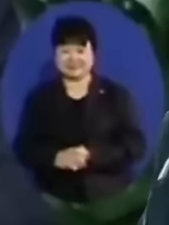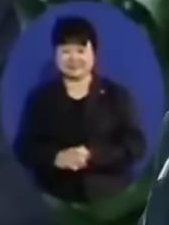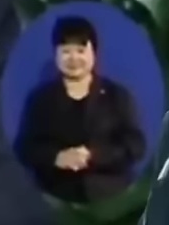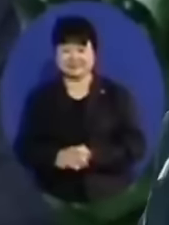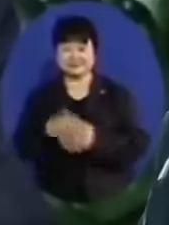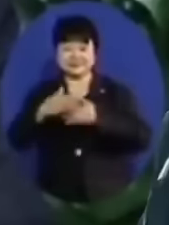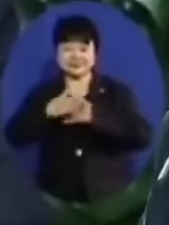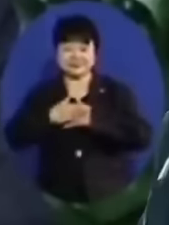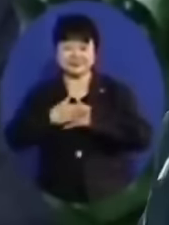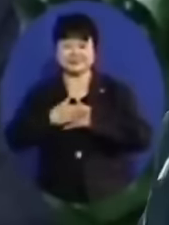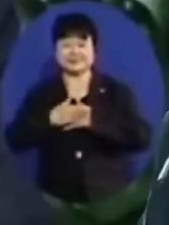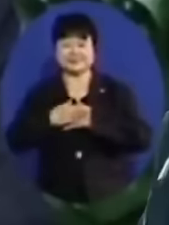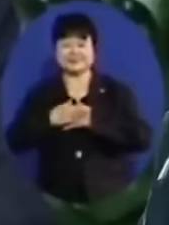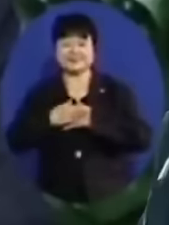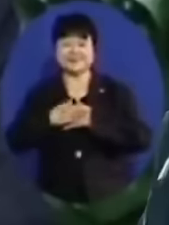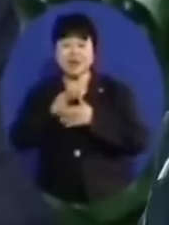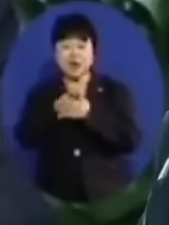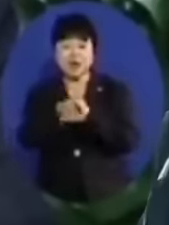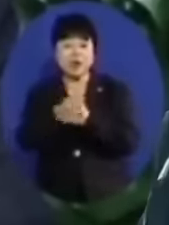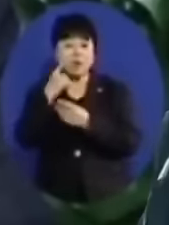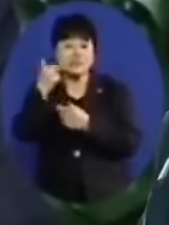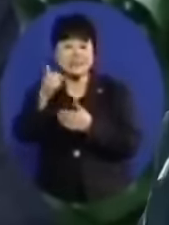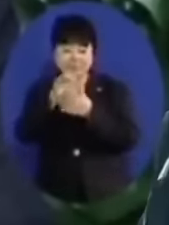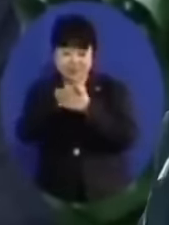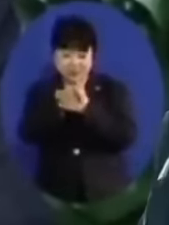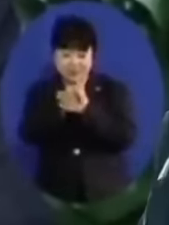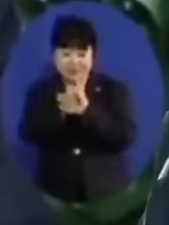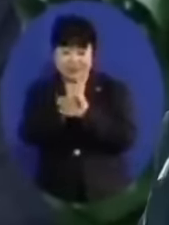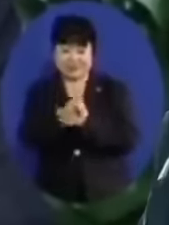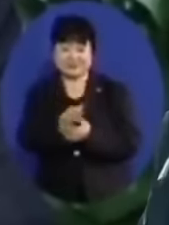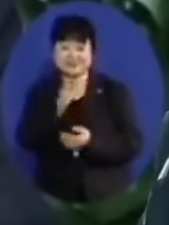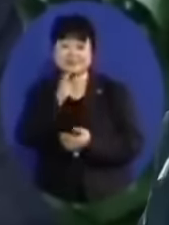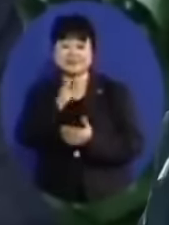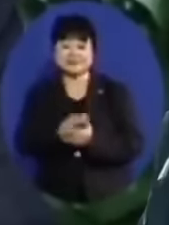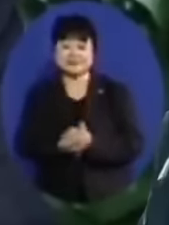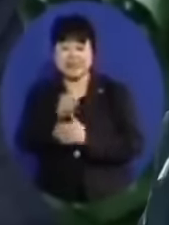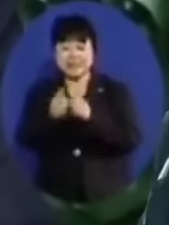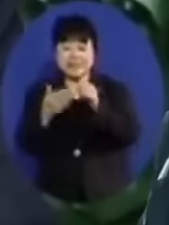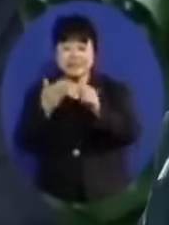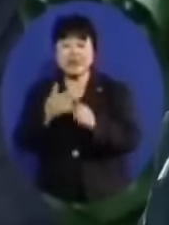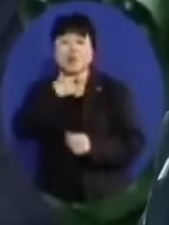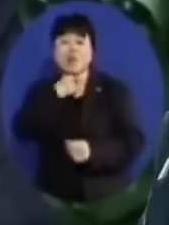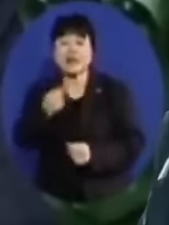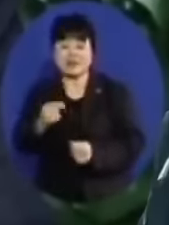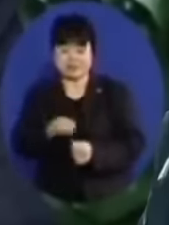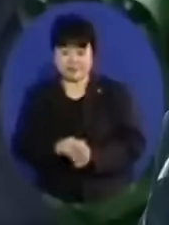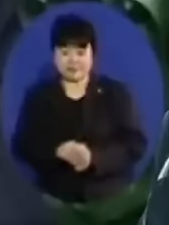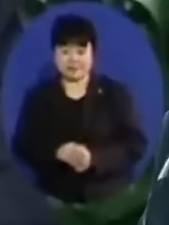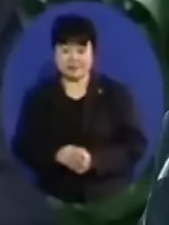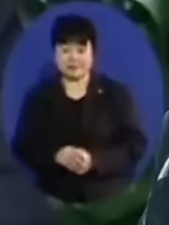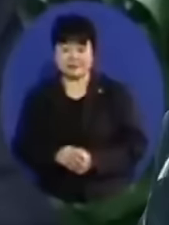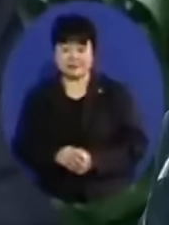저는 요사이 기도하면 아예 내가 하나님께 원하는 바를